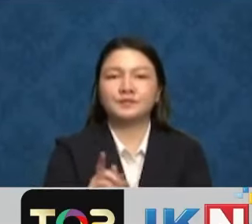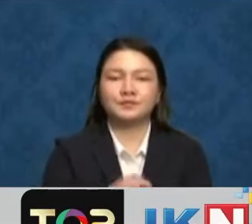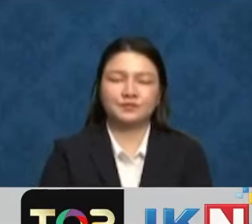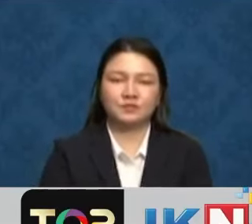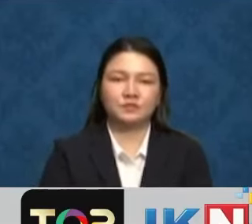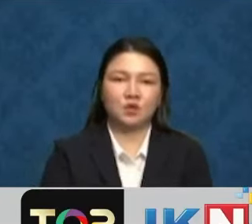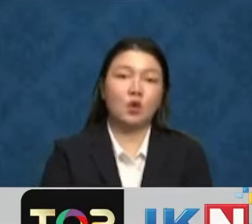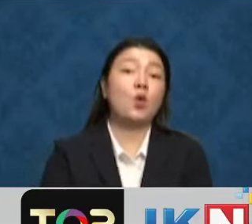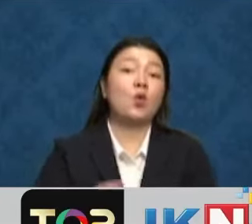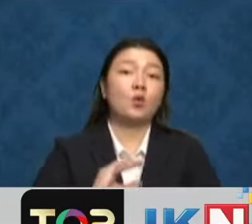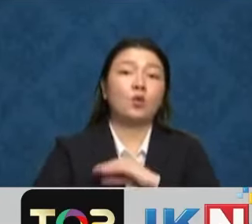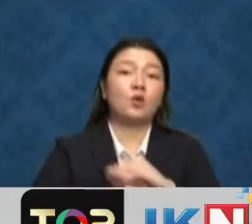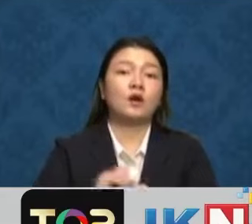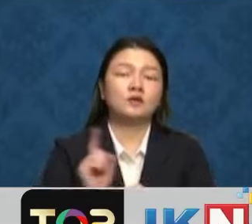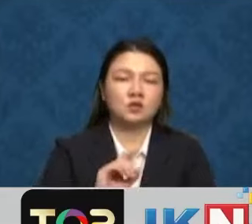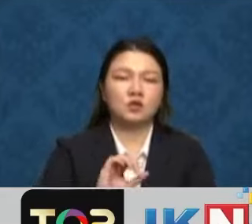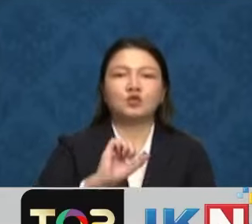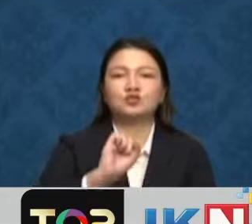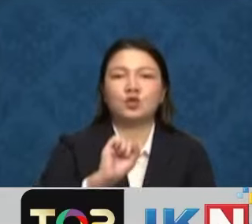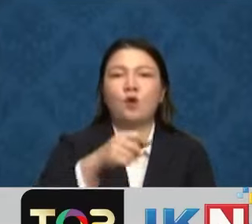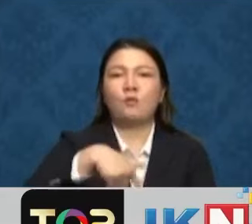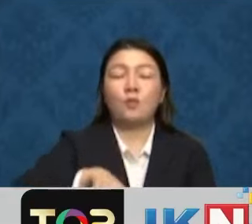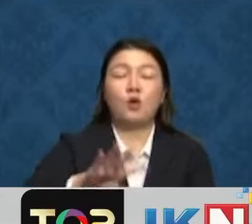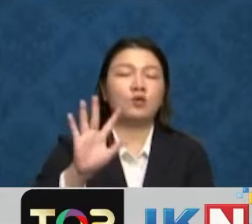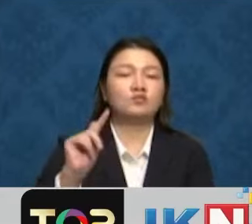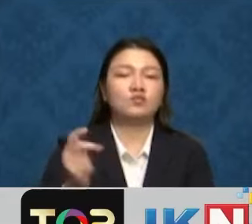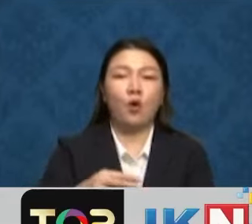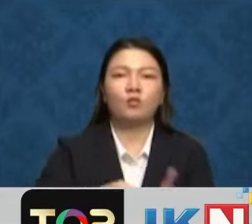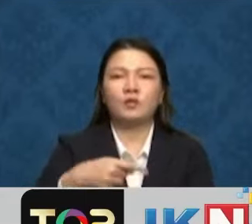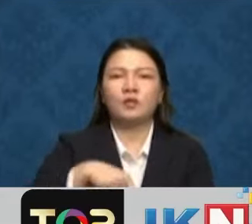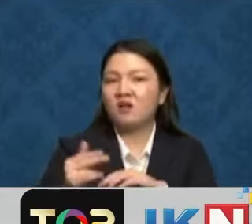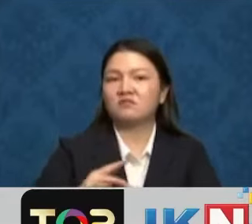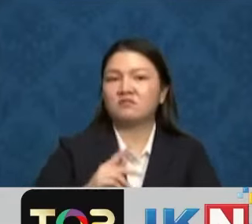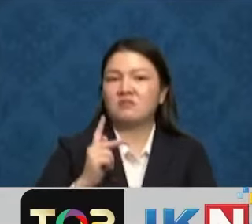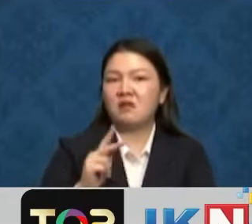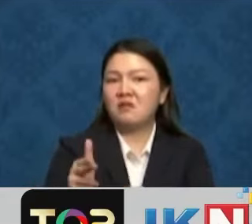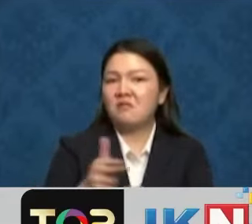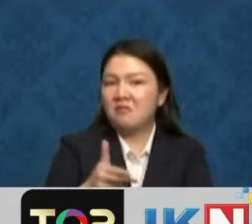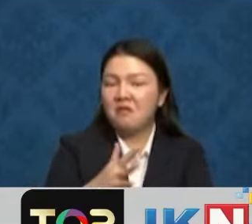ลมันยังรีดไขมันได้อีกเยอะต้องรีดไขมันอี ก ไอ้ฝ่ายค้านนะฮะ